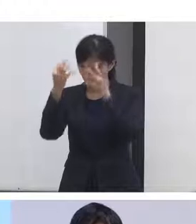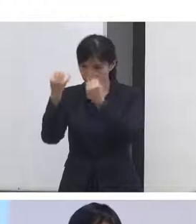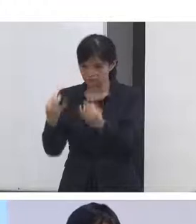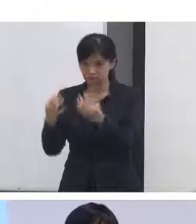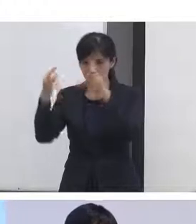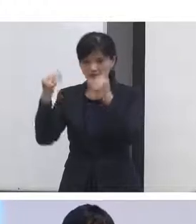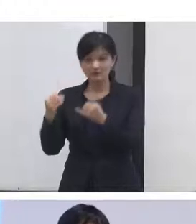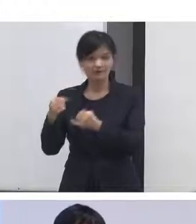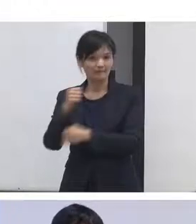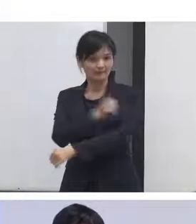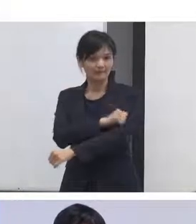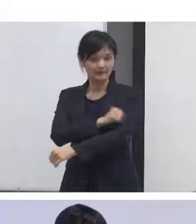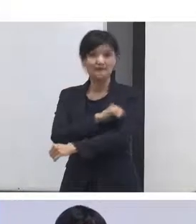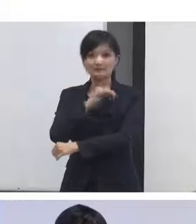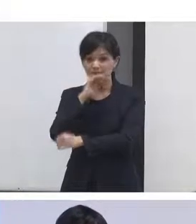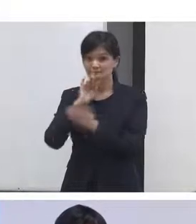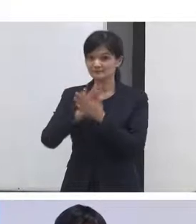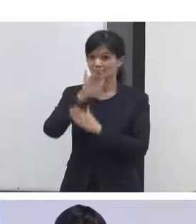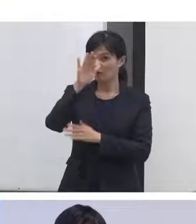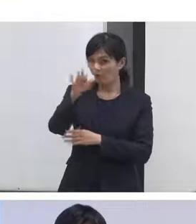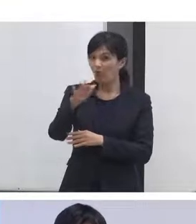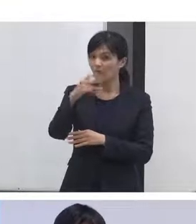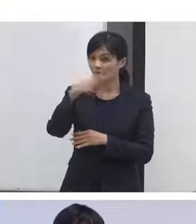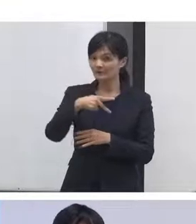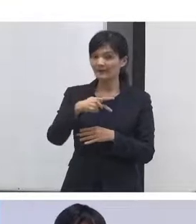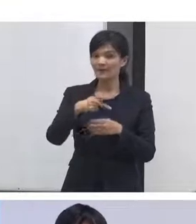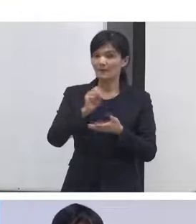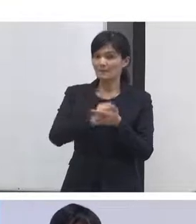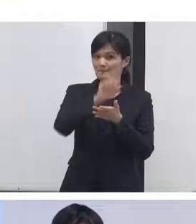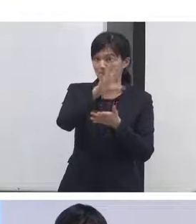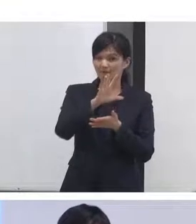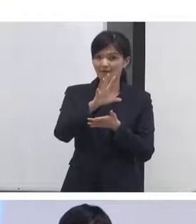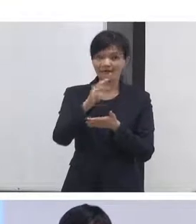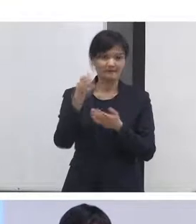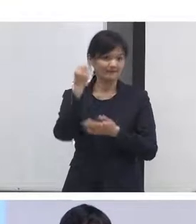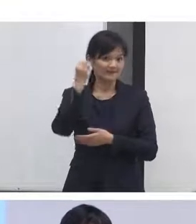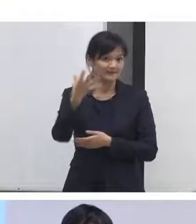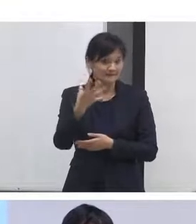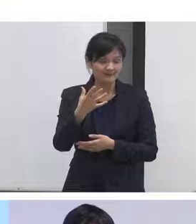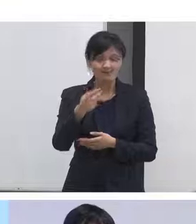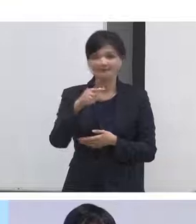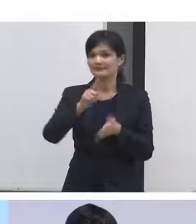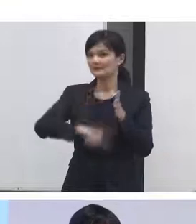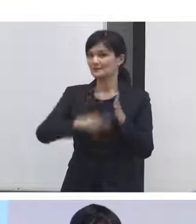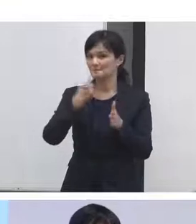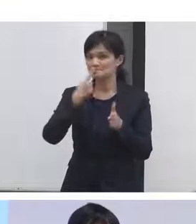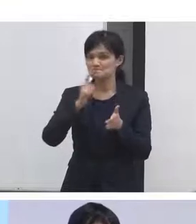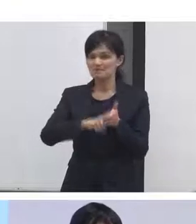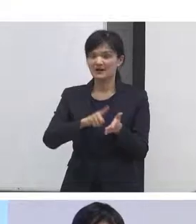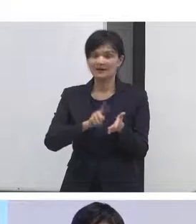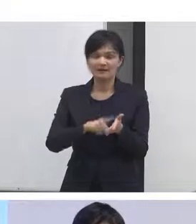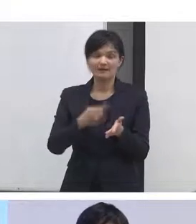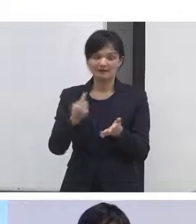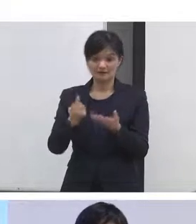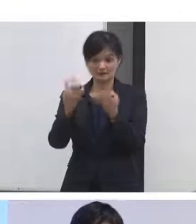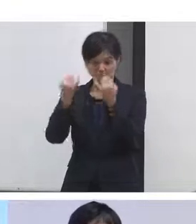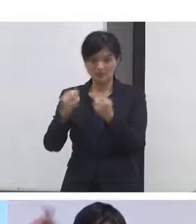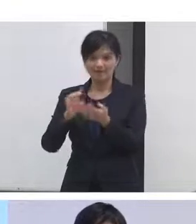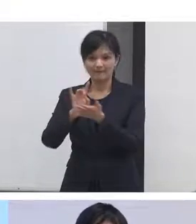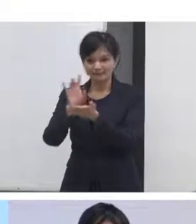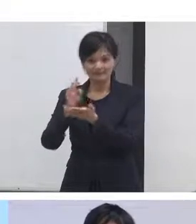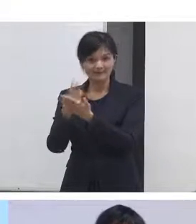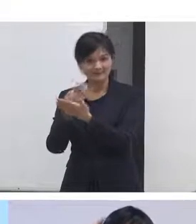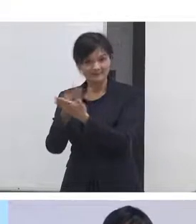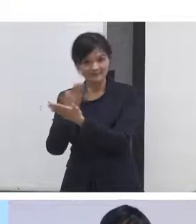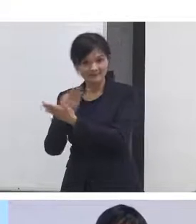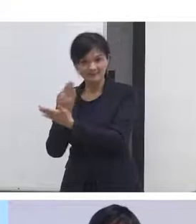再产制新报告的时候，那个就是简单的，因为你以后你要改数字改什么的，那个改起来准确度一定会比原来的你每一次都从报